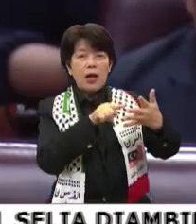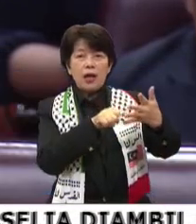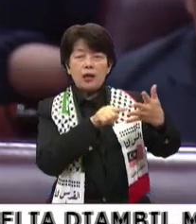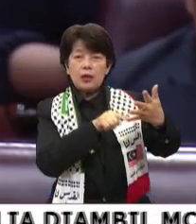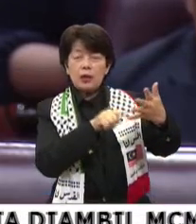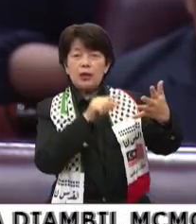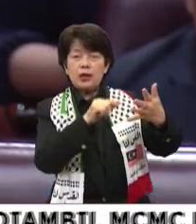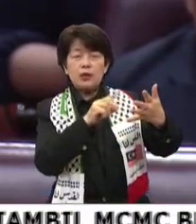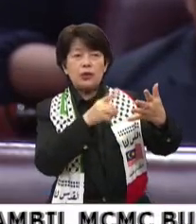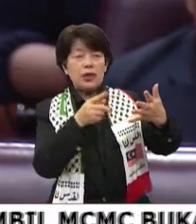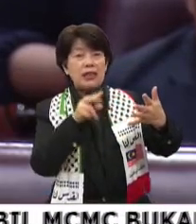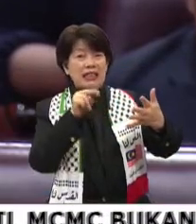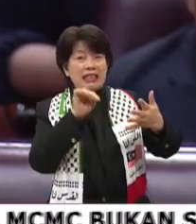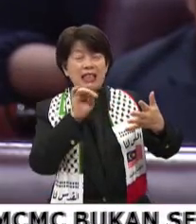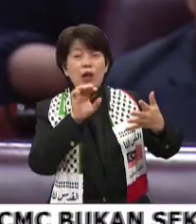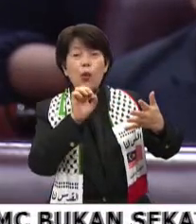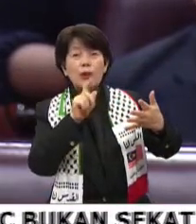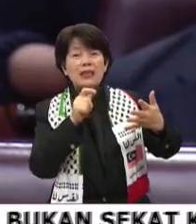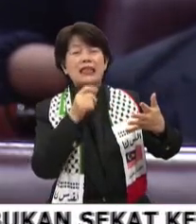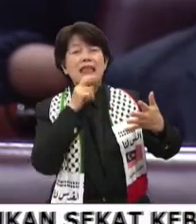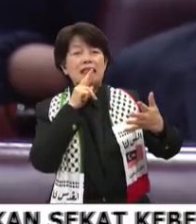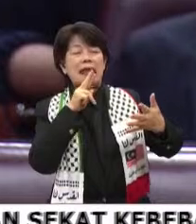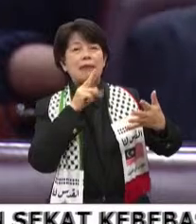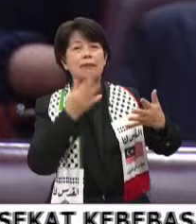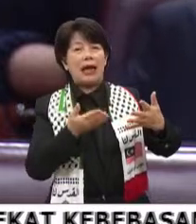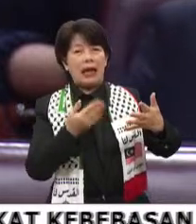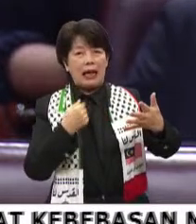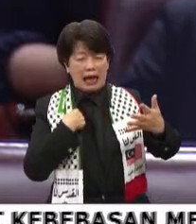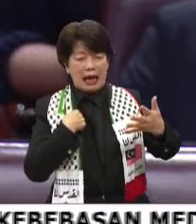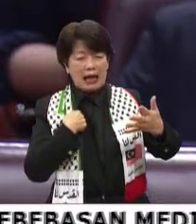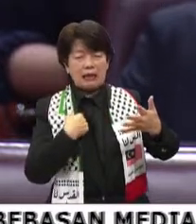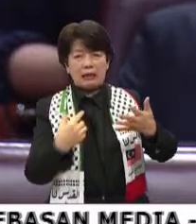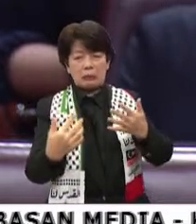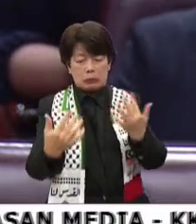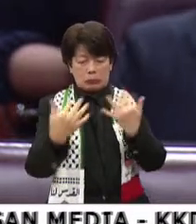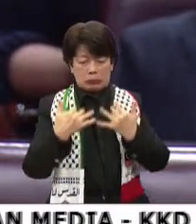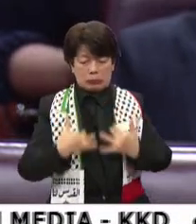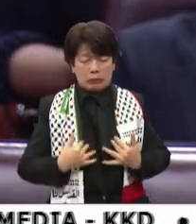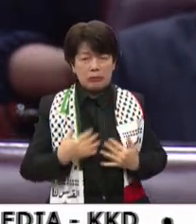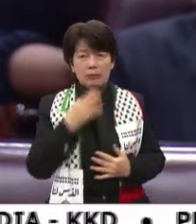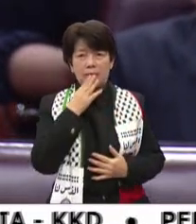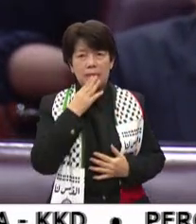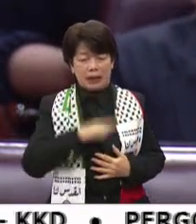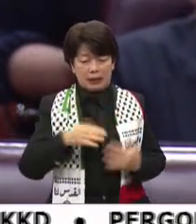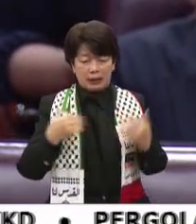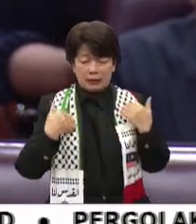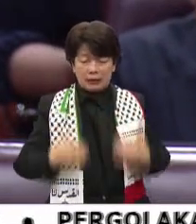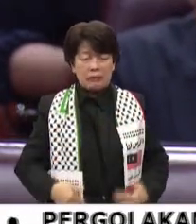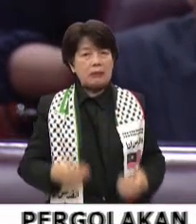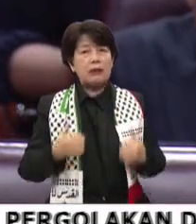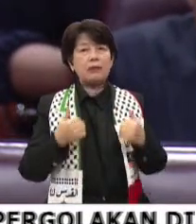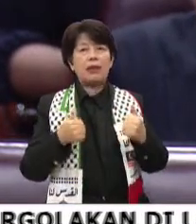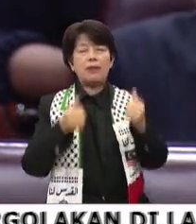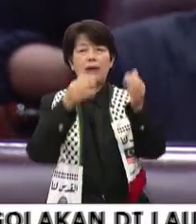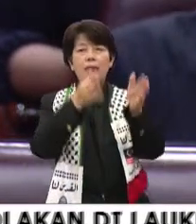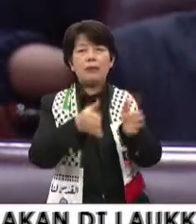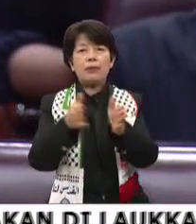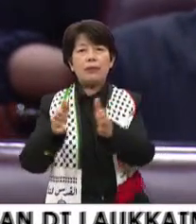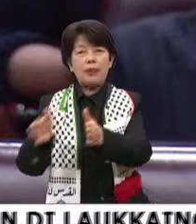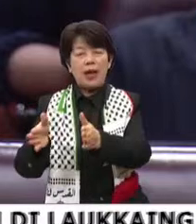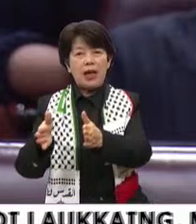TG nikotin dan bahan perisa boleh memberikan kesan sampingan terhadap kesihatan seperti